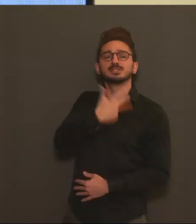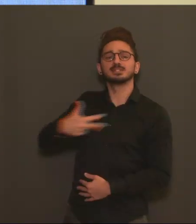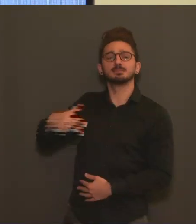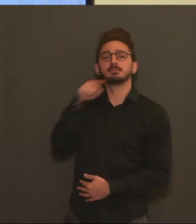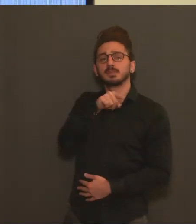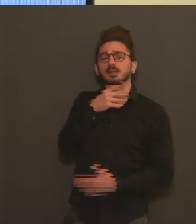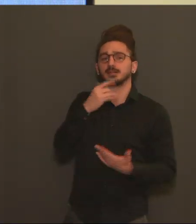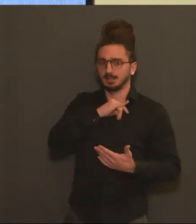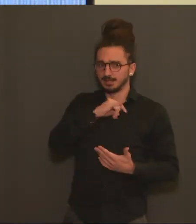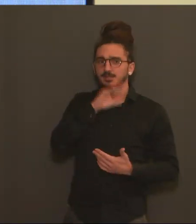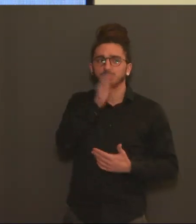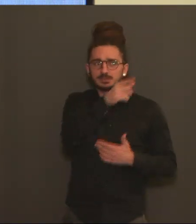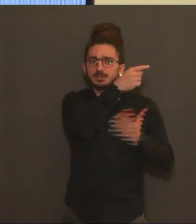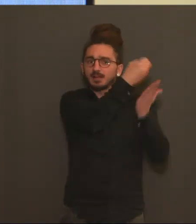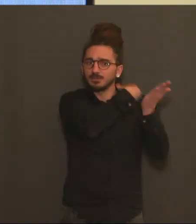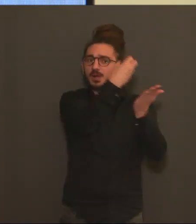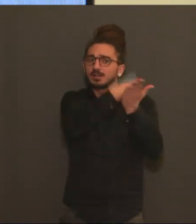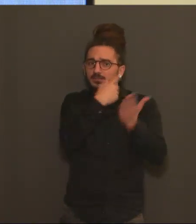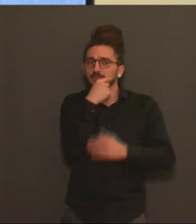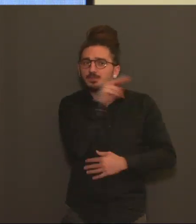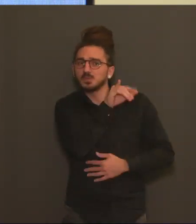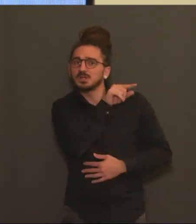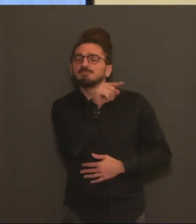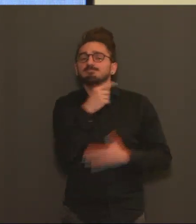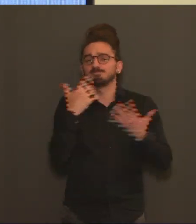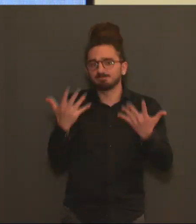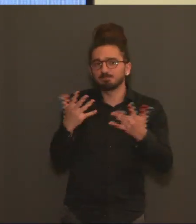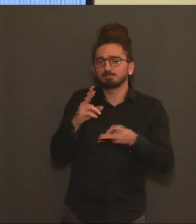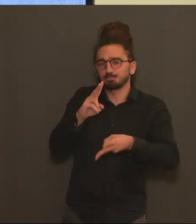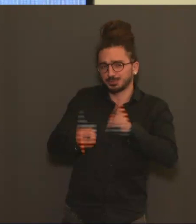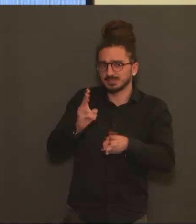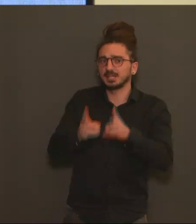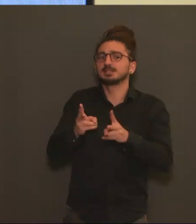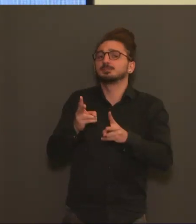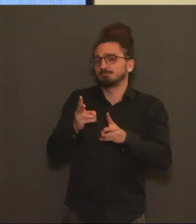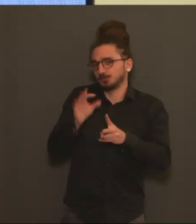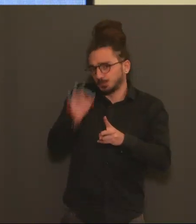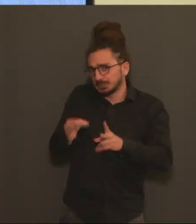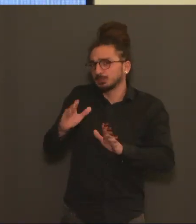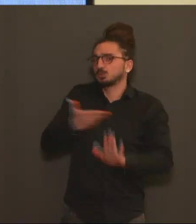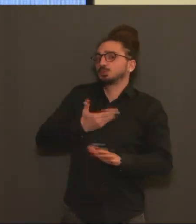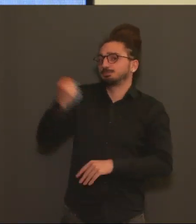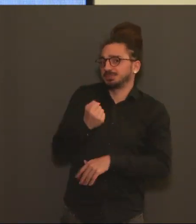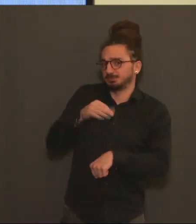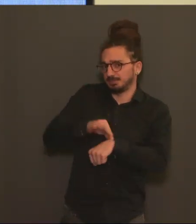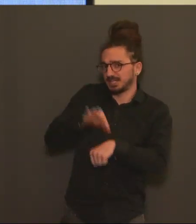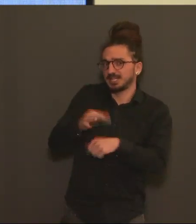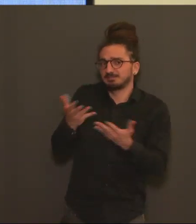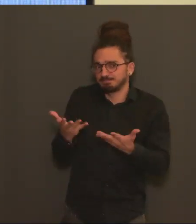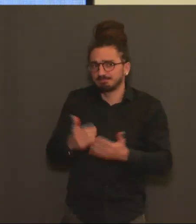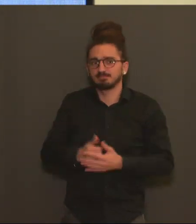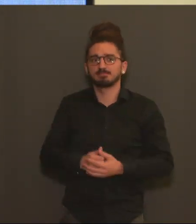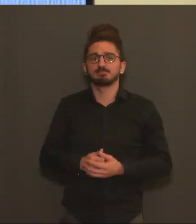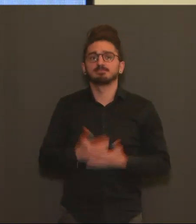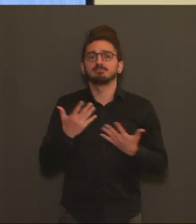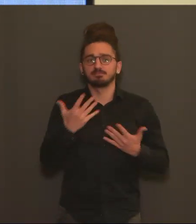à montrer cela. Ces deux pays ont eu, et ceci est publié, une expérience dans laquelle le